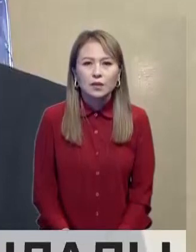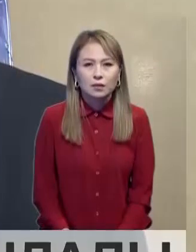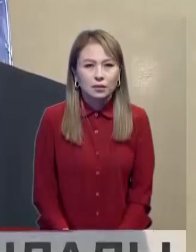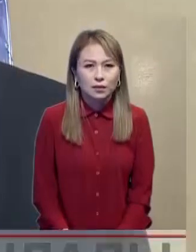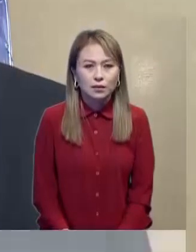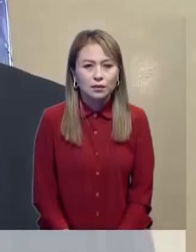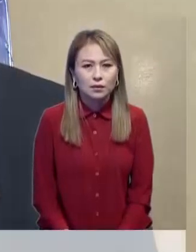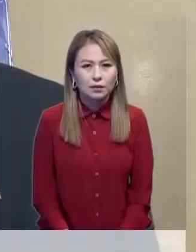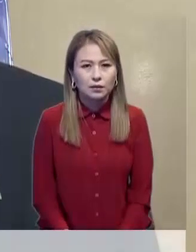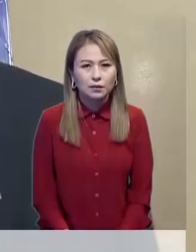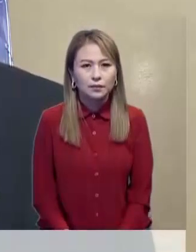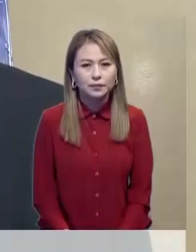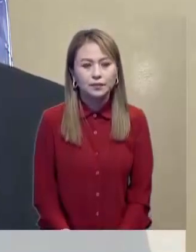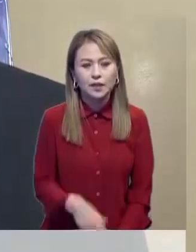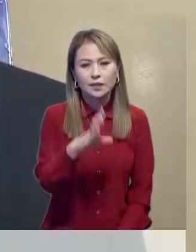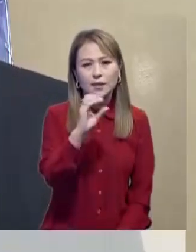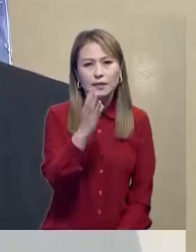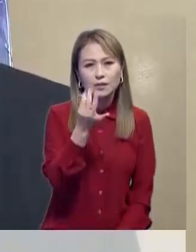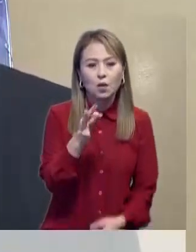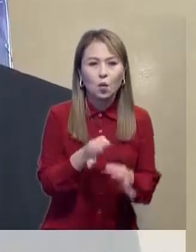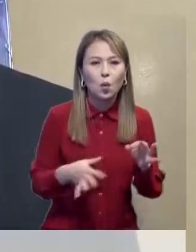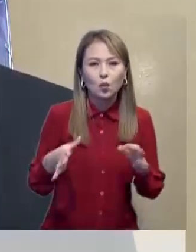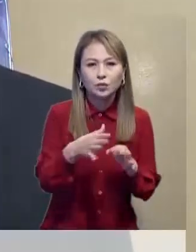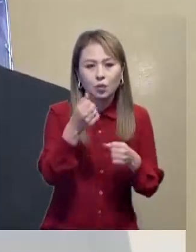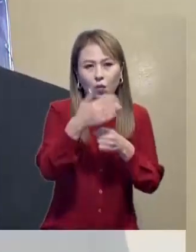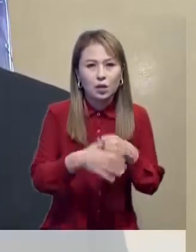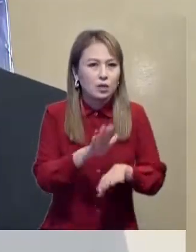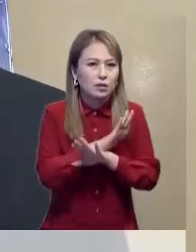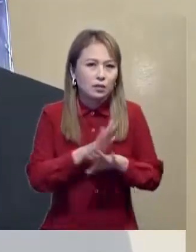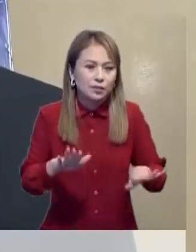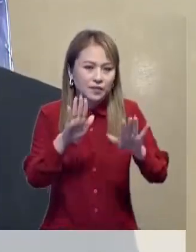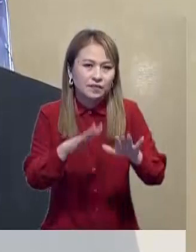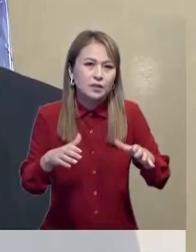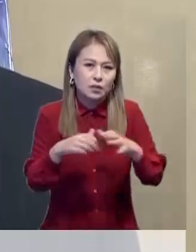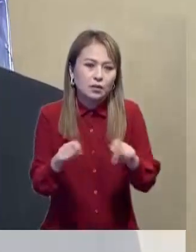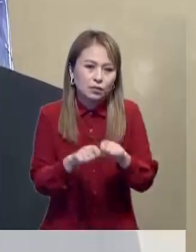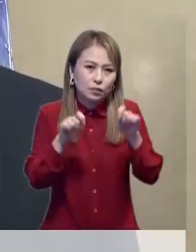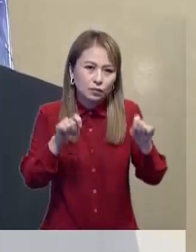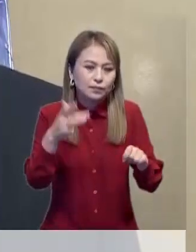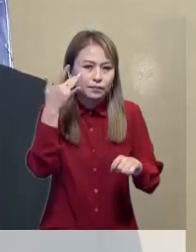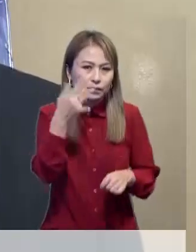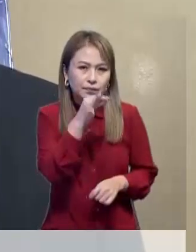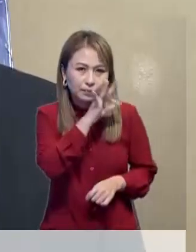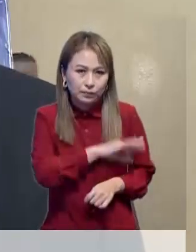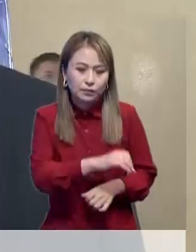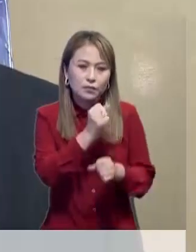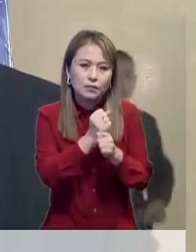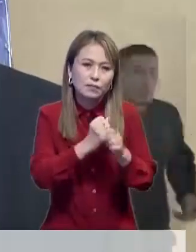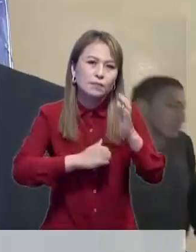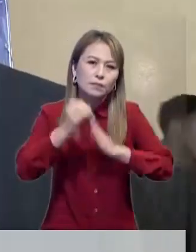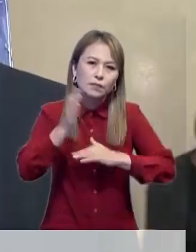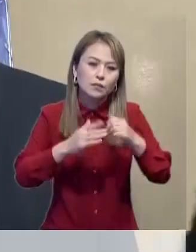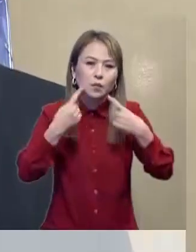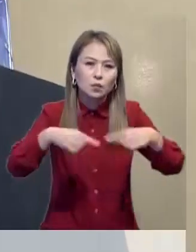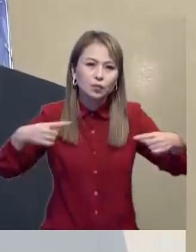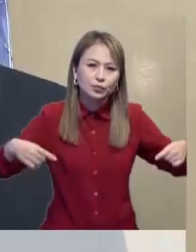не в областном центре, это уникальный опыт. Сессияның облыс орталығында ғана емес, осындай Шалғайдағы шаһарда өтуін ерекше әрі ұтымды шешім деп санаймын. Бұл тәжірибені өзге